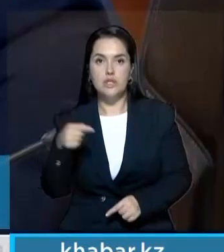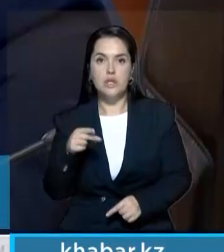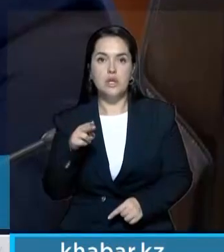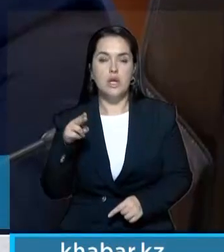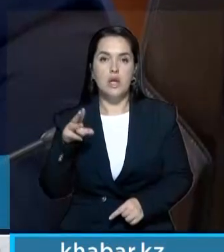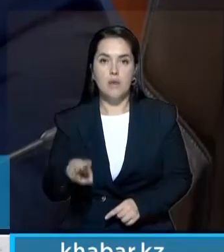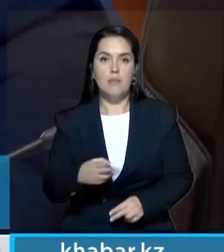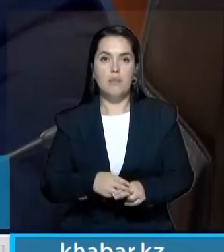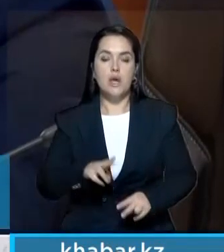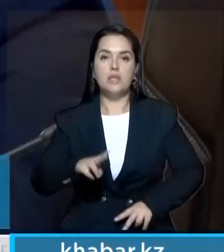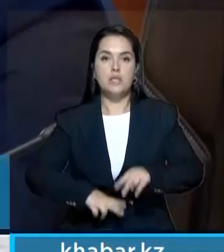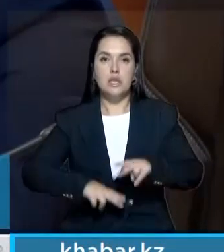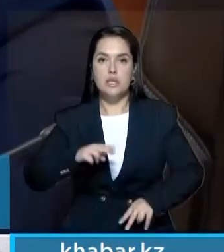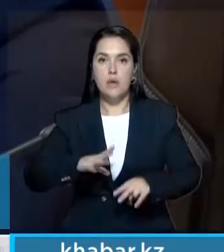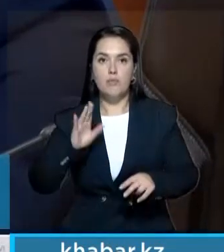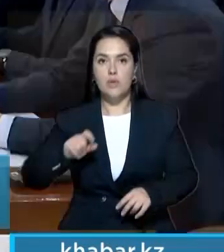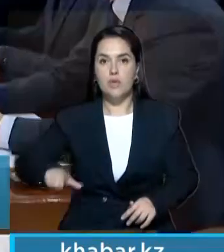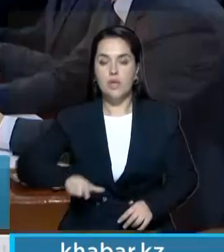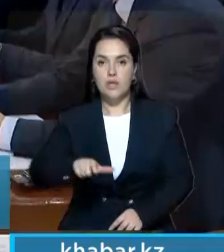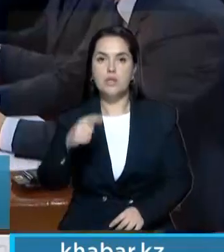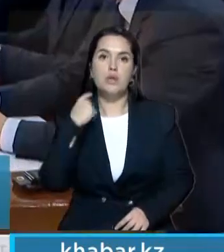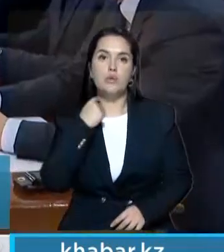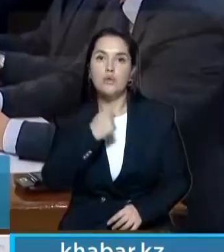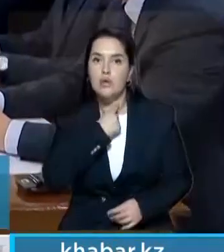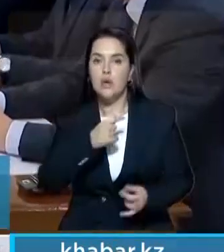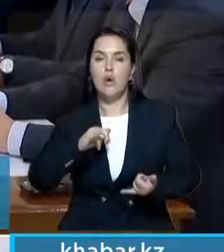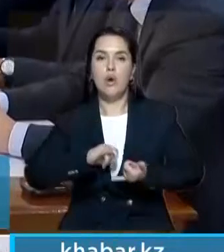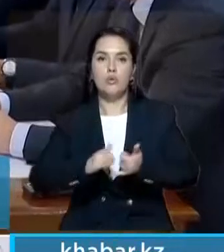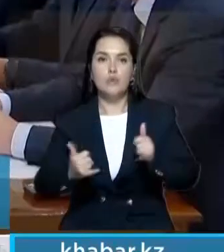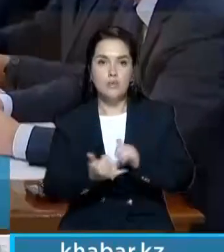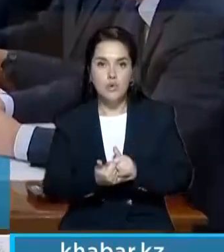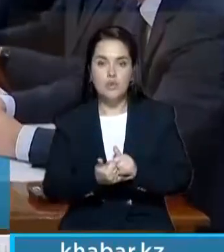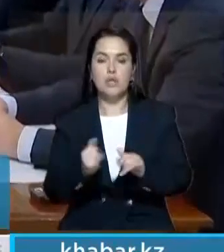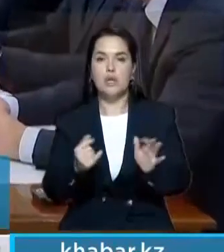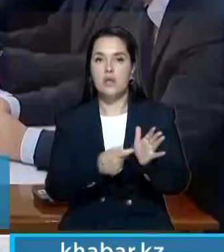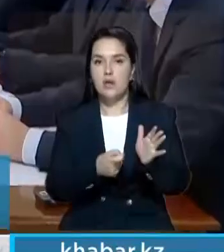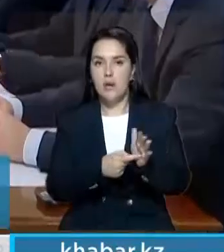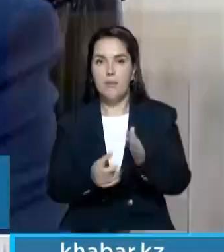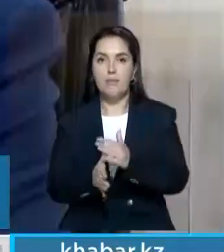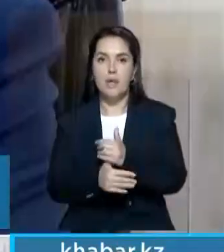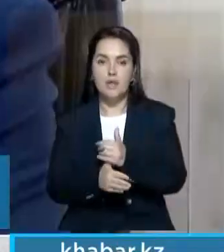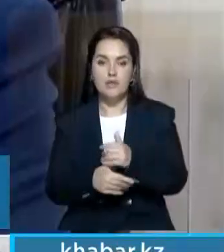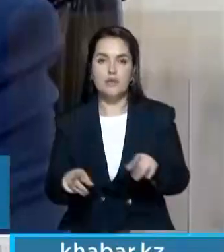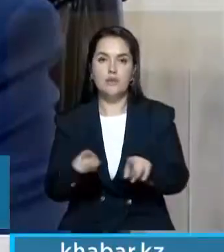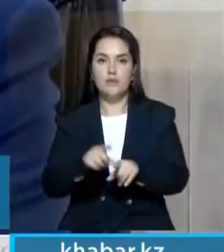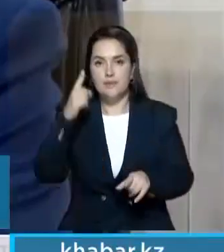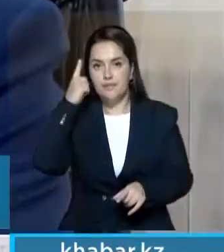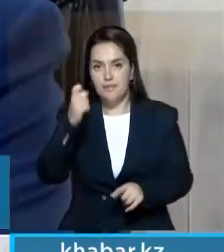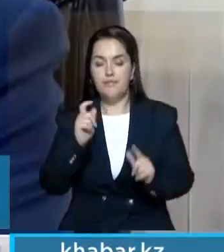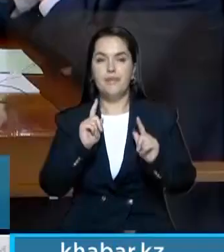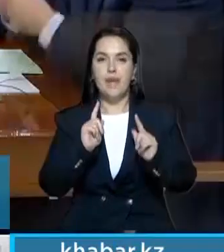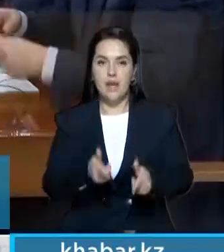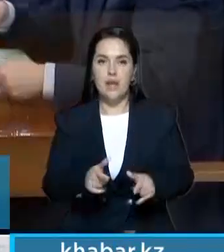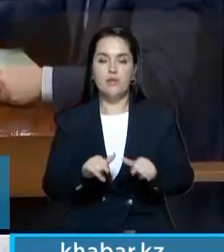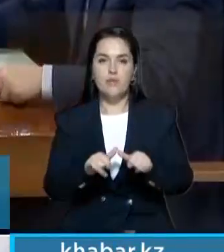1.000 км в частности строительство Они ведут на трассах Талдыкорган усь Каменогорск и Караганда Балхаш также собеседники